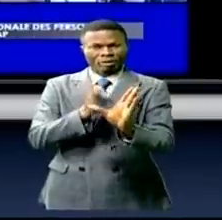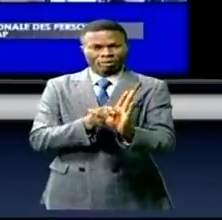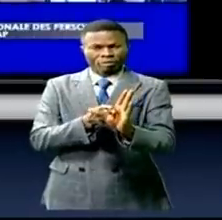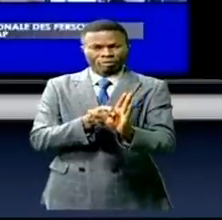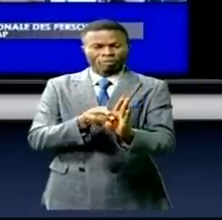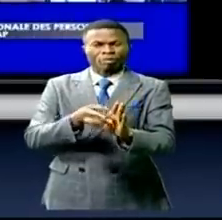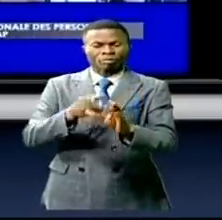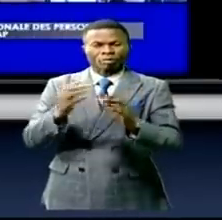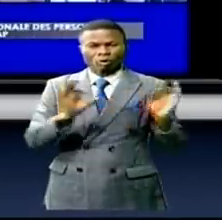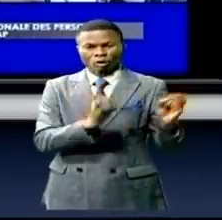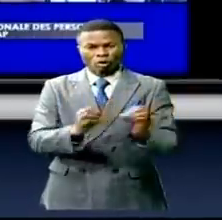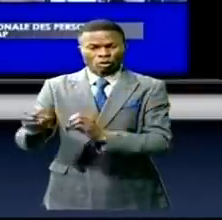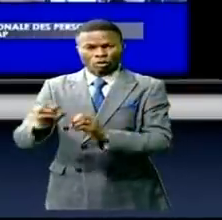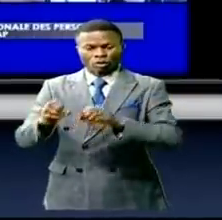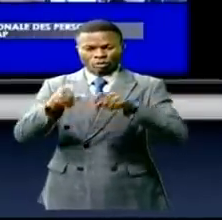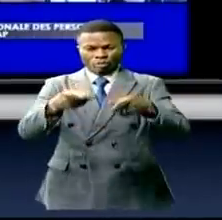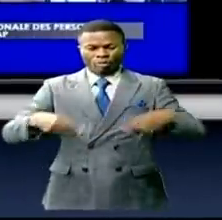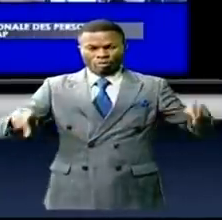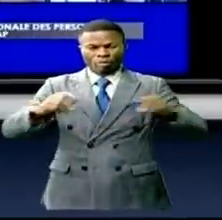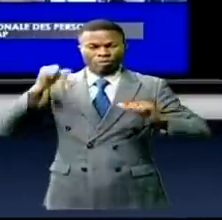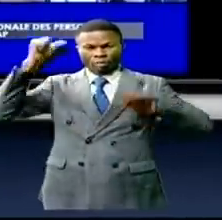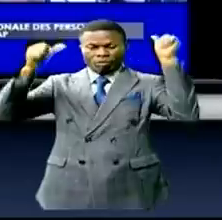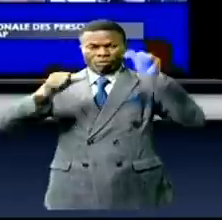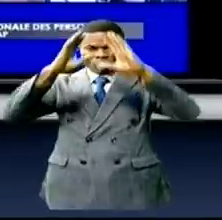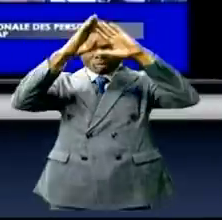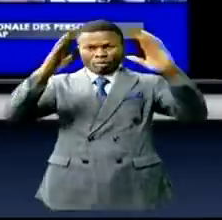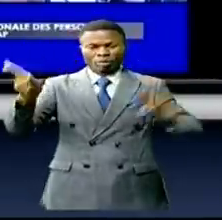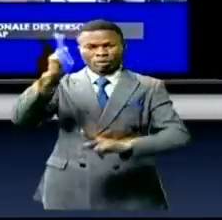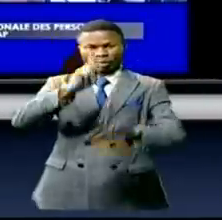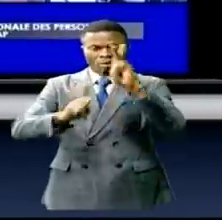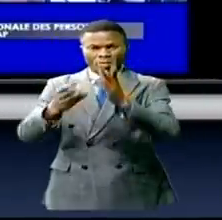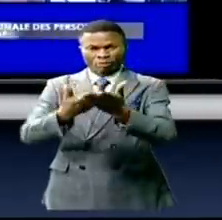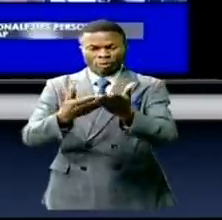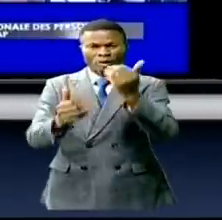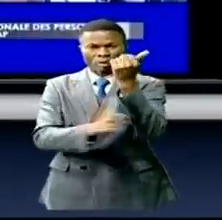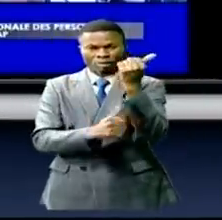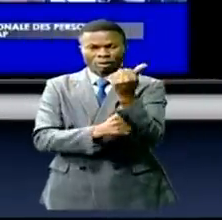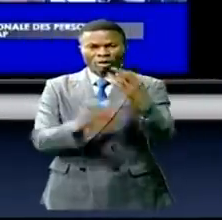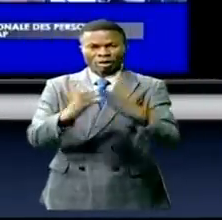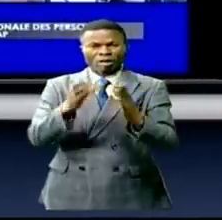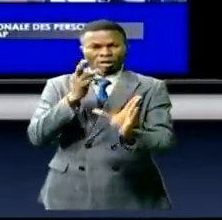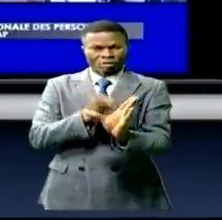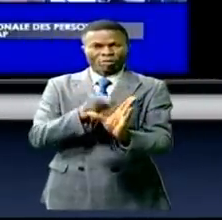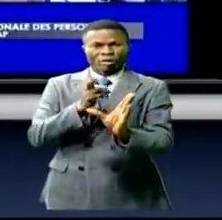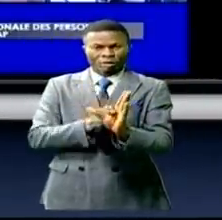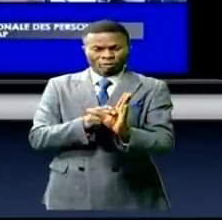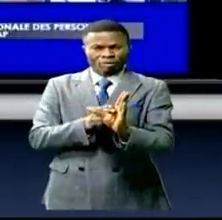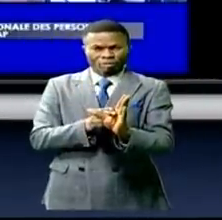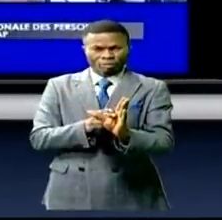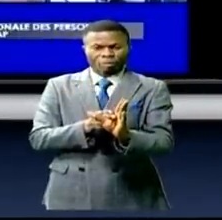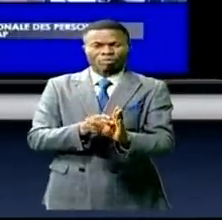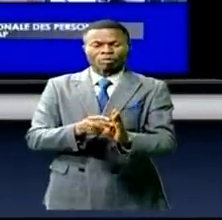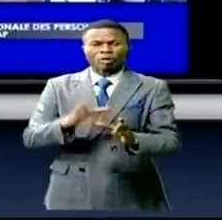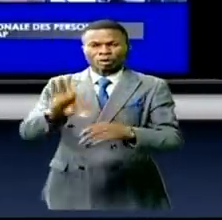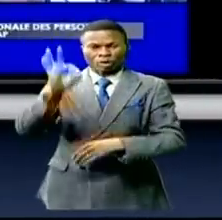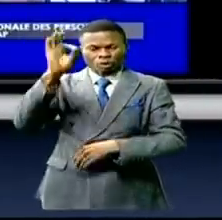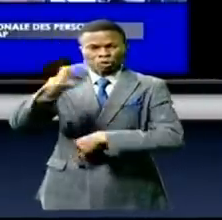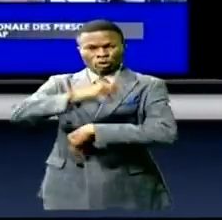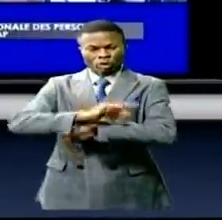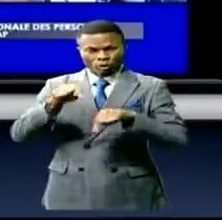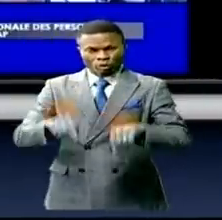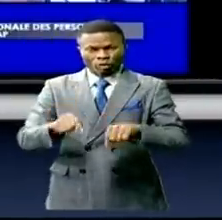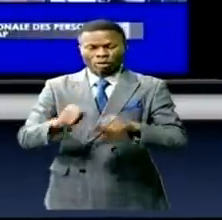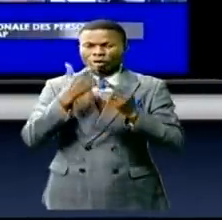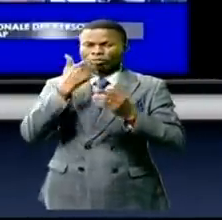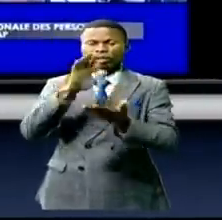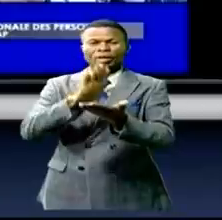qui a eu lieu dans la salle de spectacle du palais du peuple les personnes vivant avec handicap en saisit cette opportunité pour